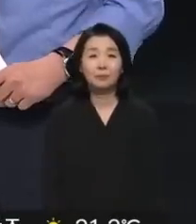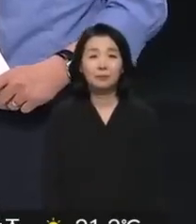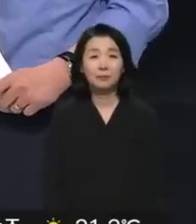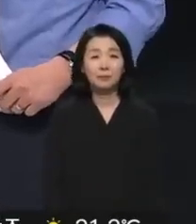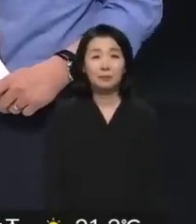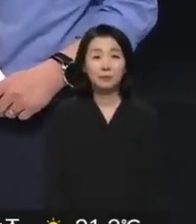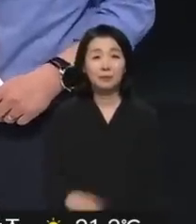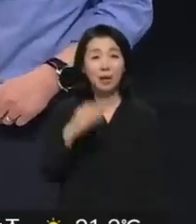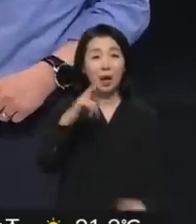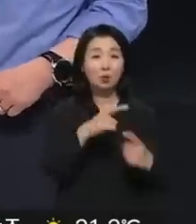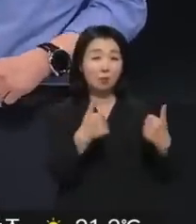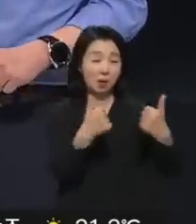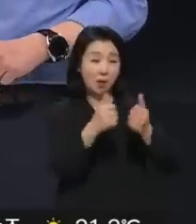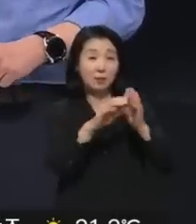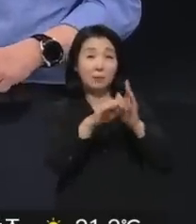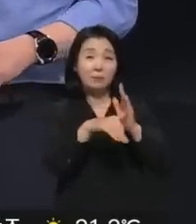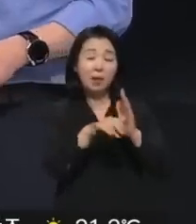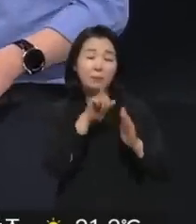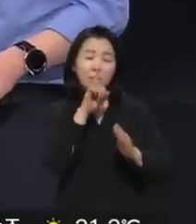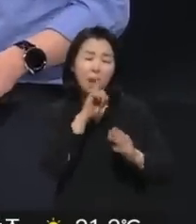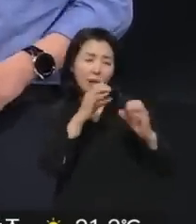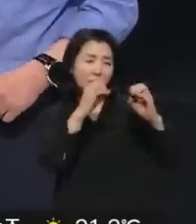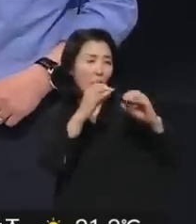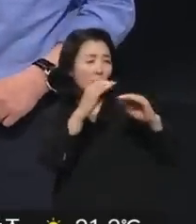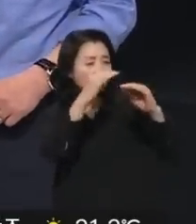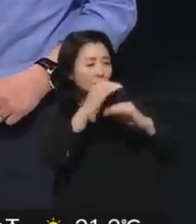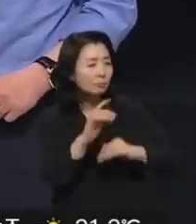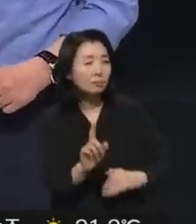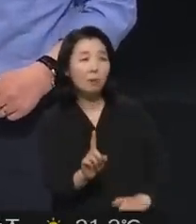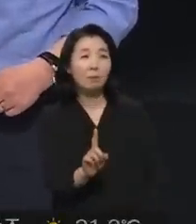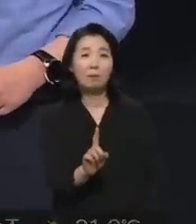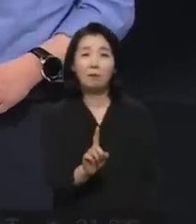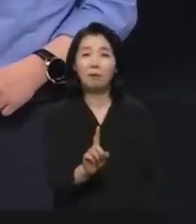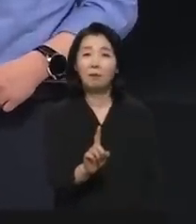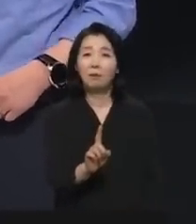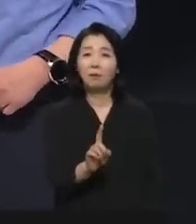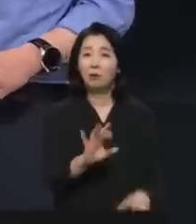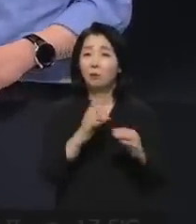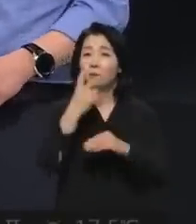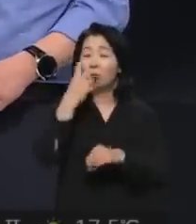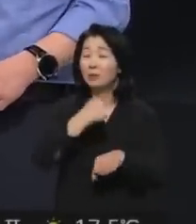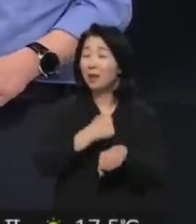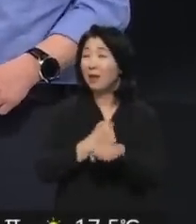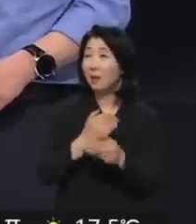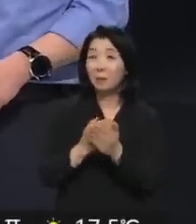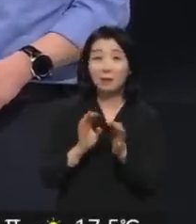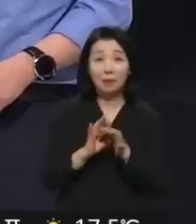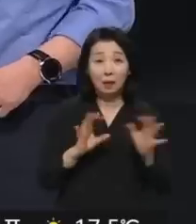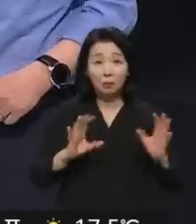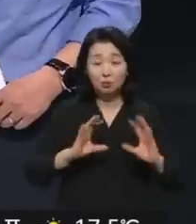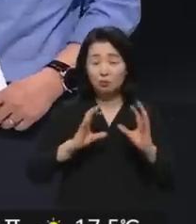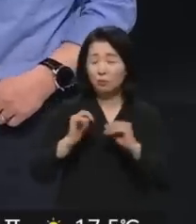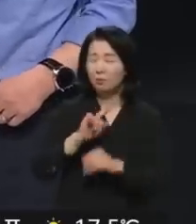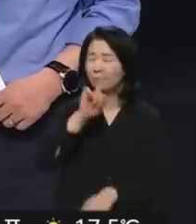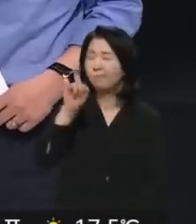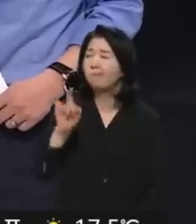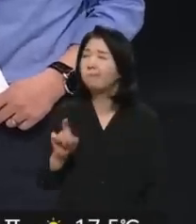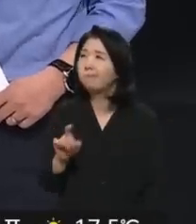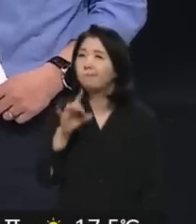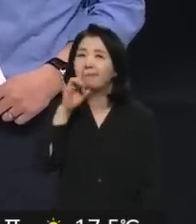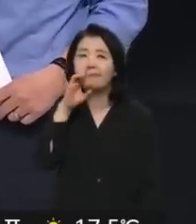한일 정상회담에서 도대체 무슨 이야기가 오갔느냐? 국정조사 여부를 떠나 국민들이 물음표를 달고